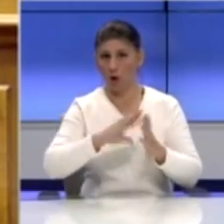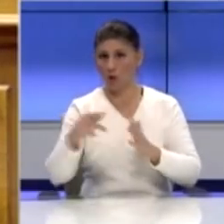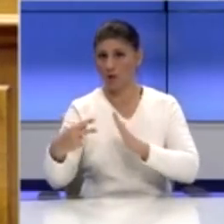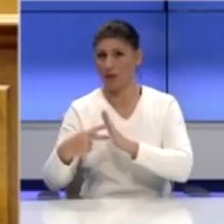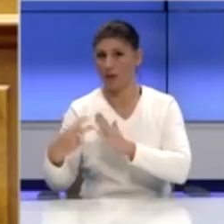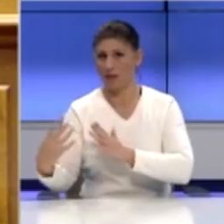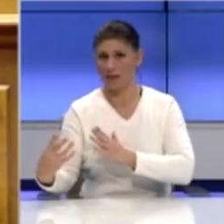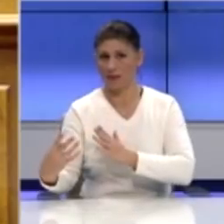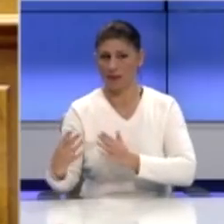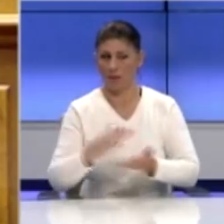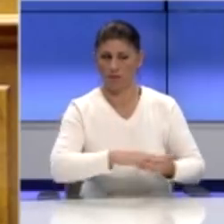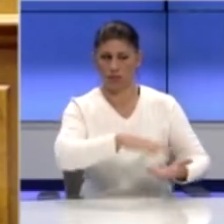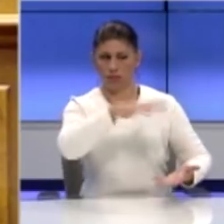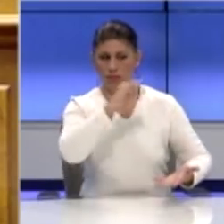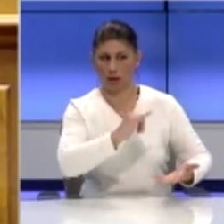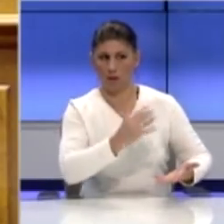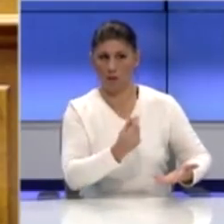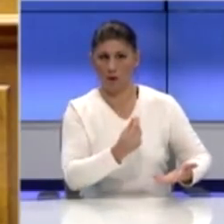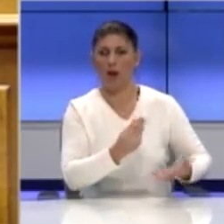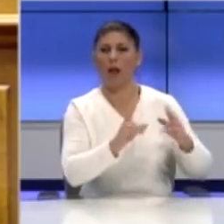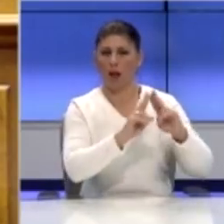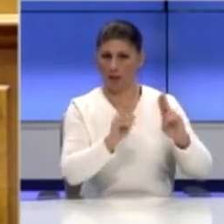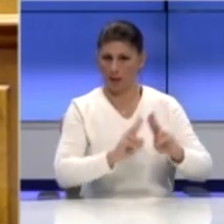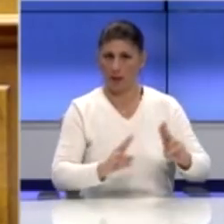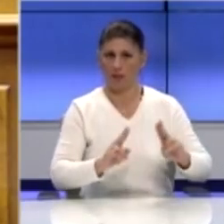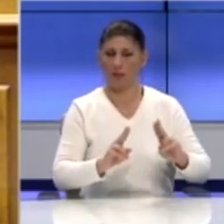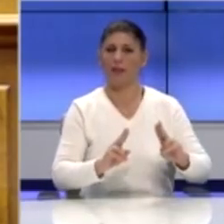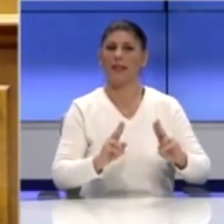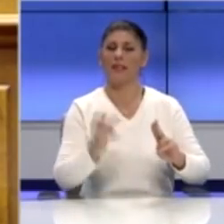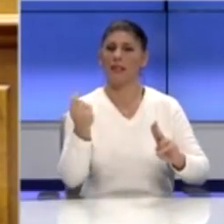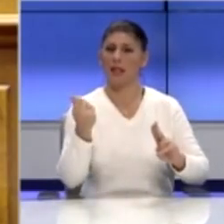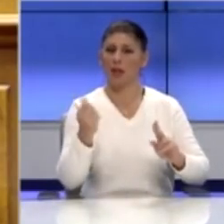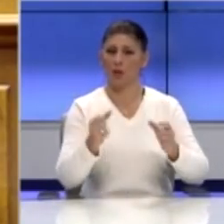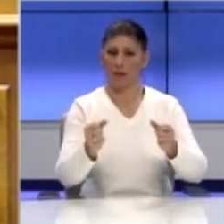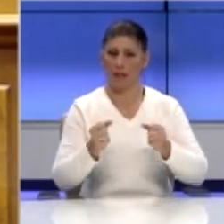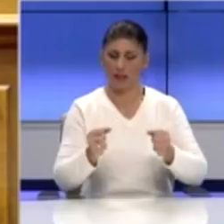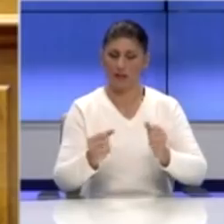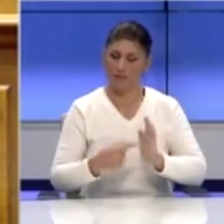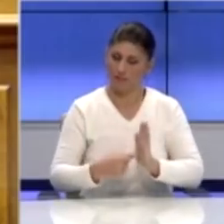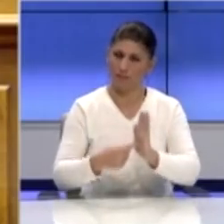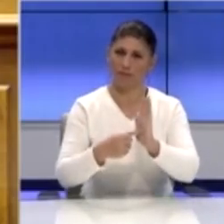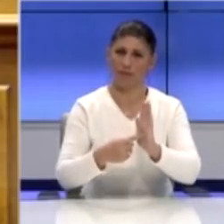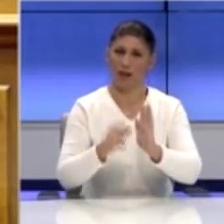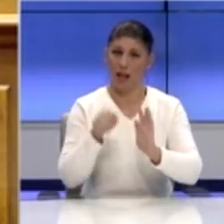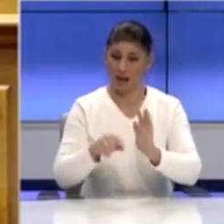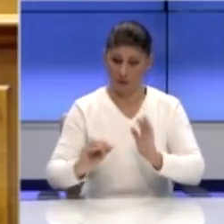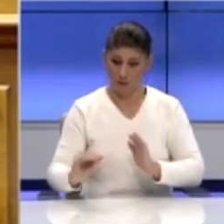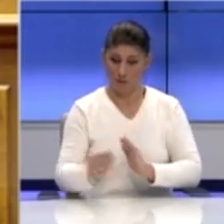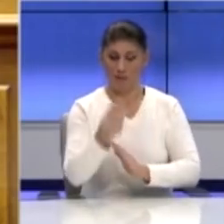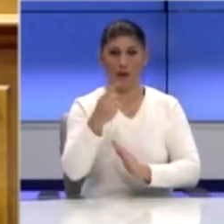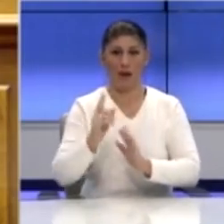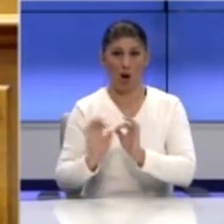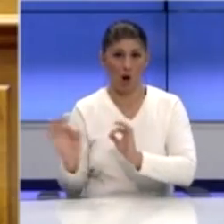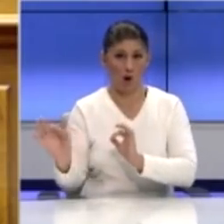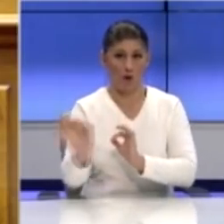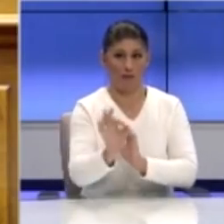2008-2009. Και πριν αλέκτορα φωνήσε, η διεθνής οικονομική κρίση εκδηλώθηκε. Η εμφάνιση του COVID-19 και τα